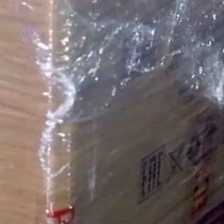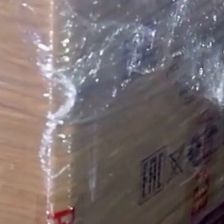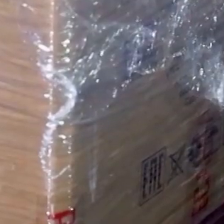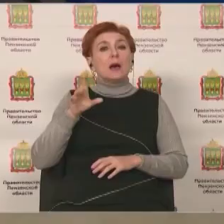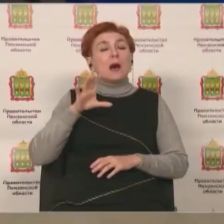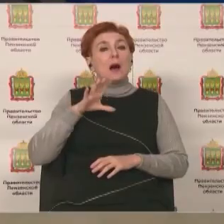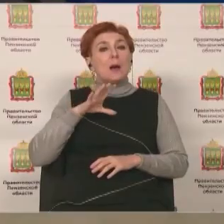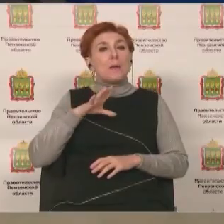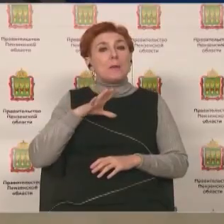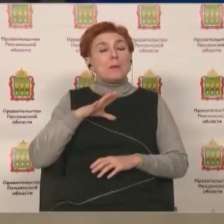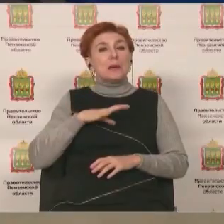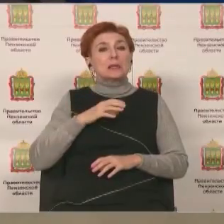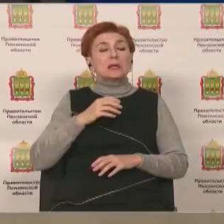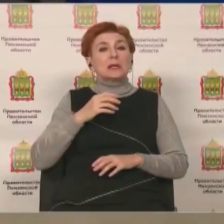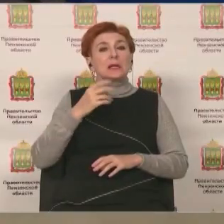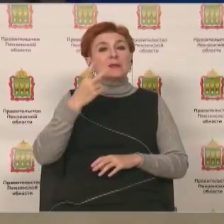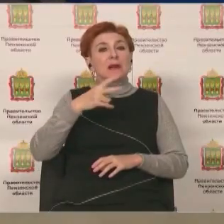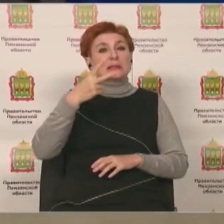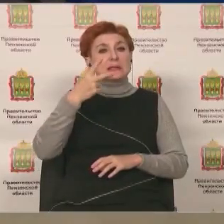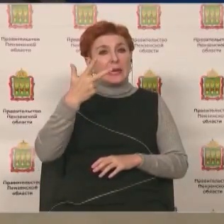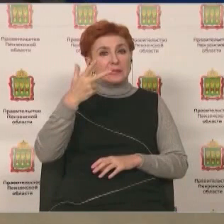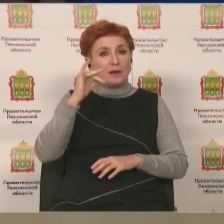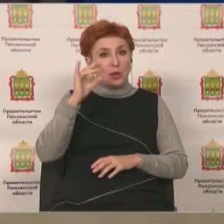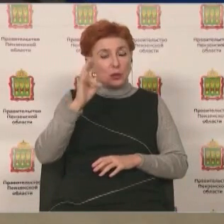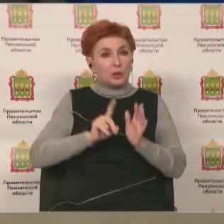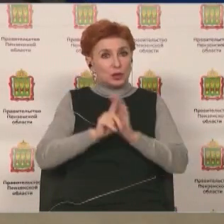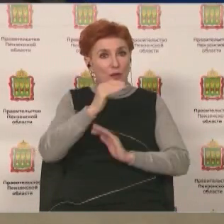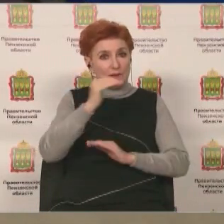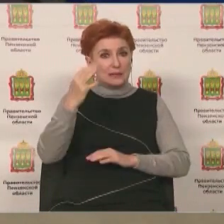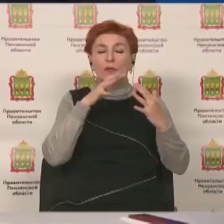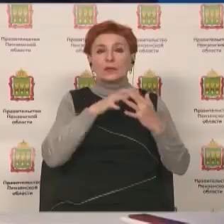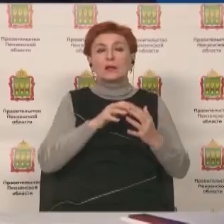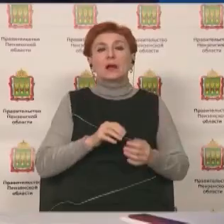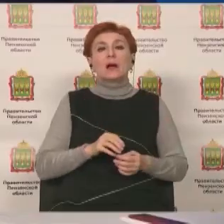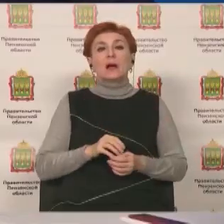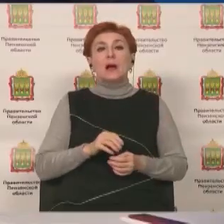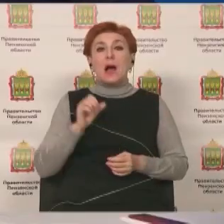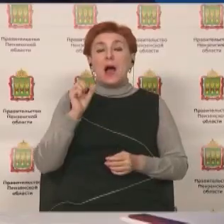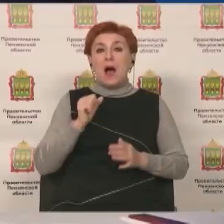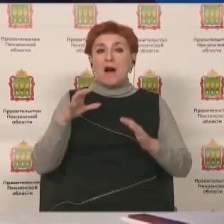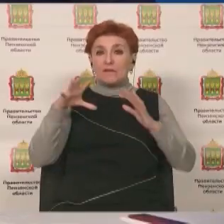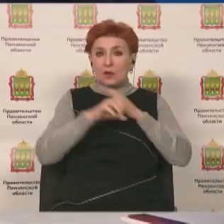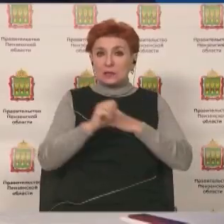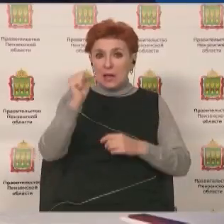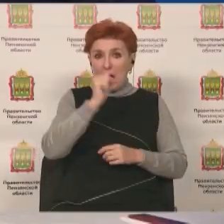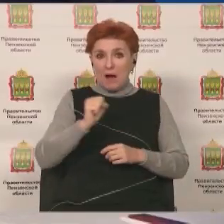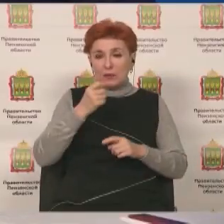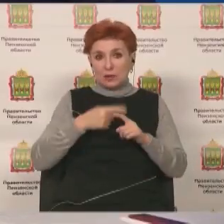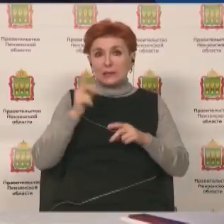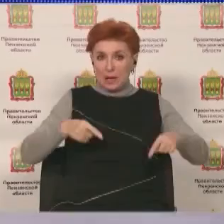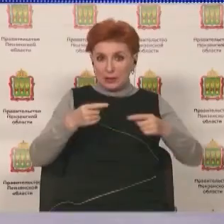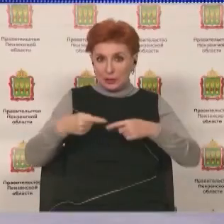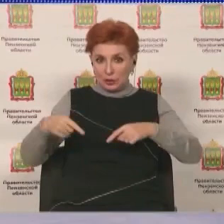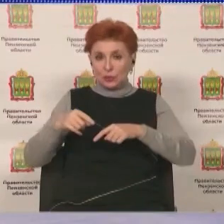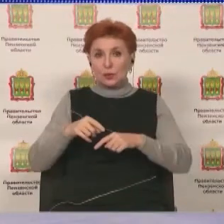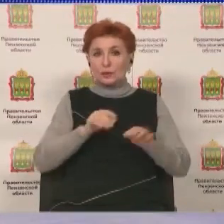для бойцов. Губернатор напомнил о своем требовании, касающегося льгот для семей защитников Отечества. Они должны доходить до